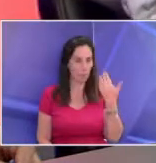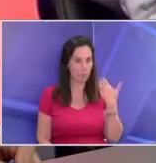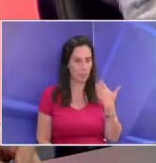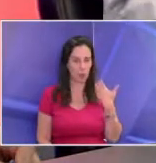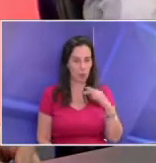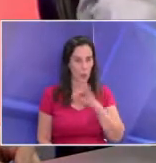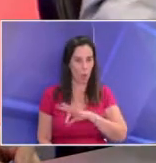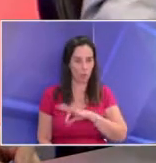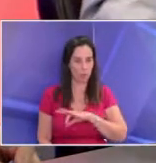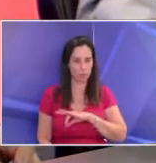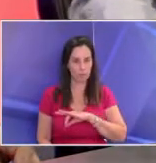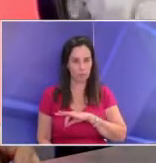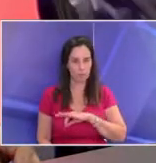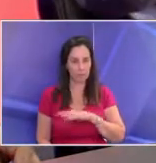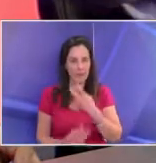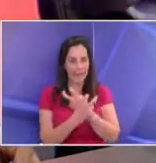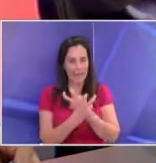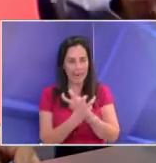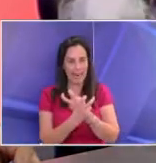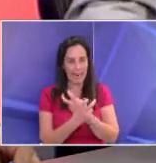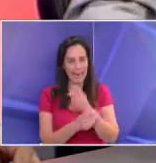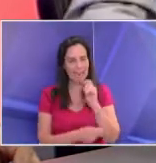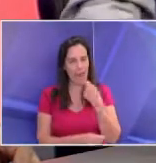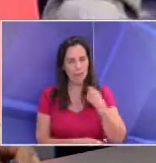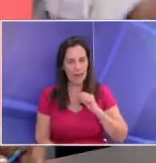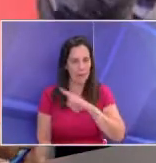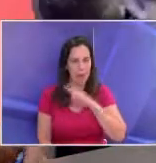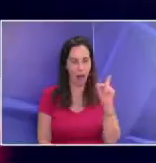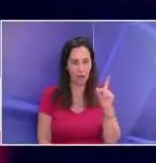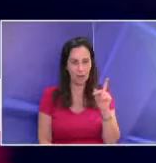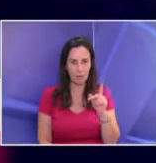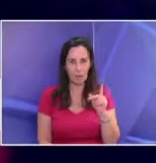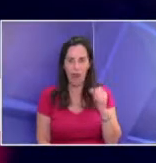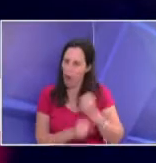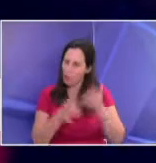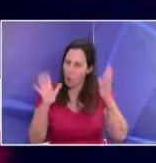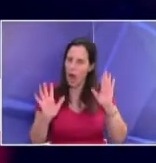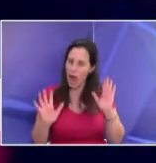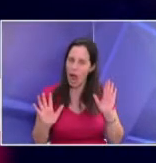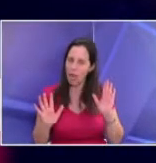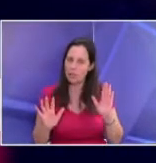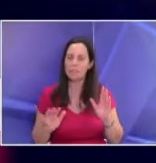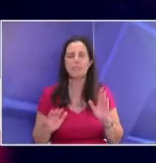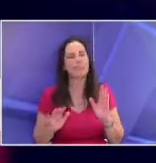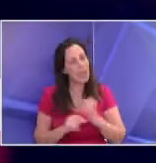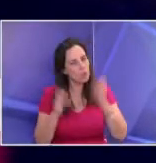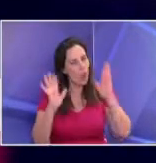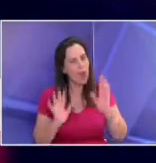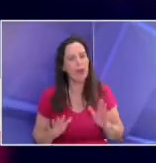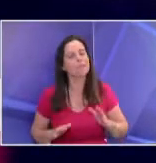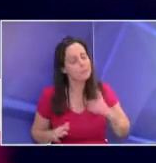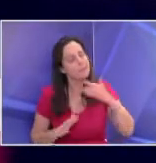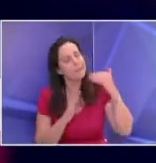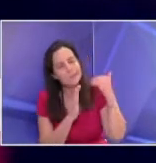מזמן רוסיה חיסלה בהרעלה את אותו מרגל בבריטניה. עשו מזה רעש, זה גם היה פחות תיאטרלי, אבל